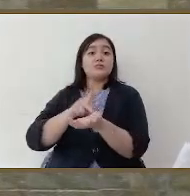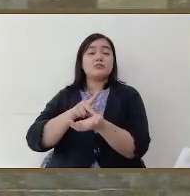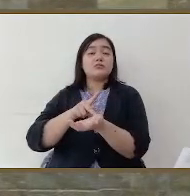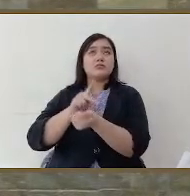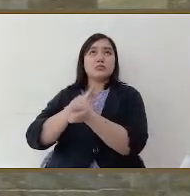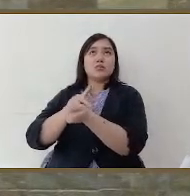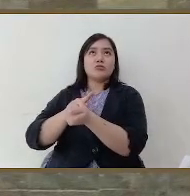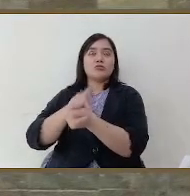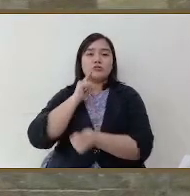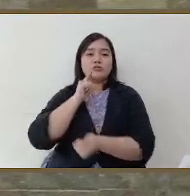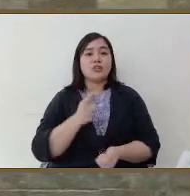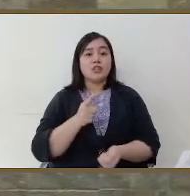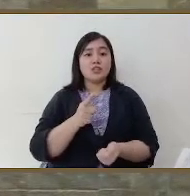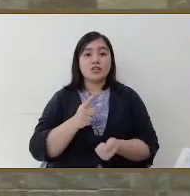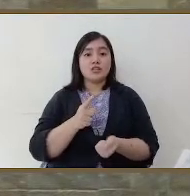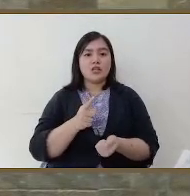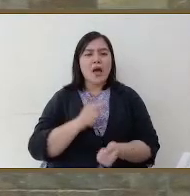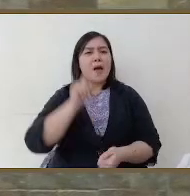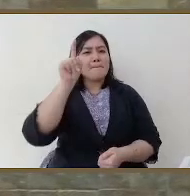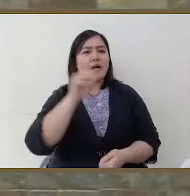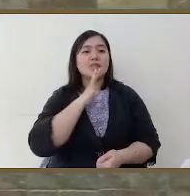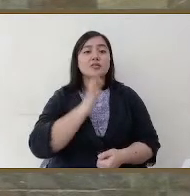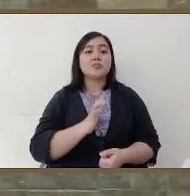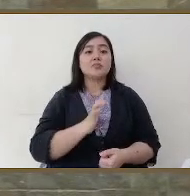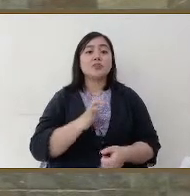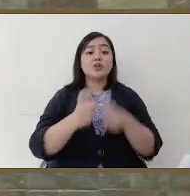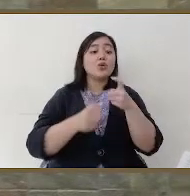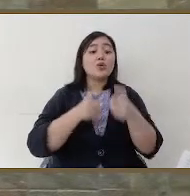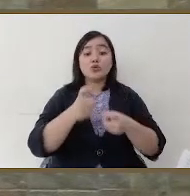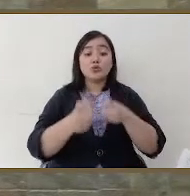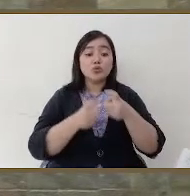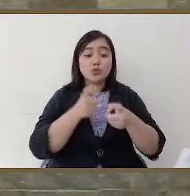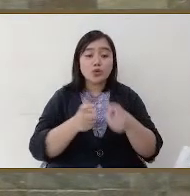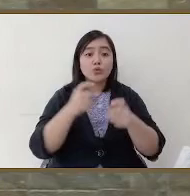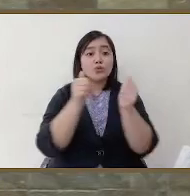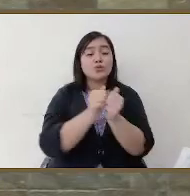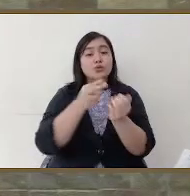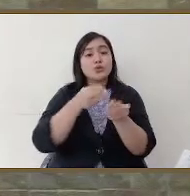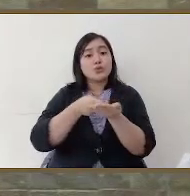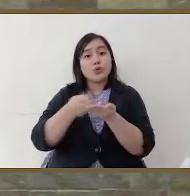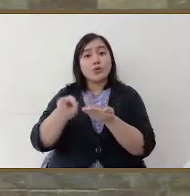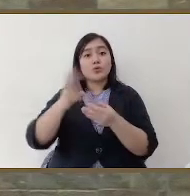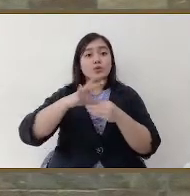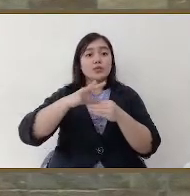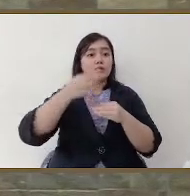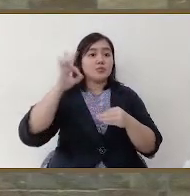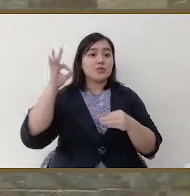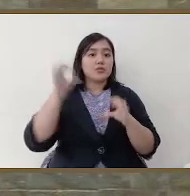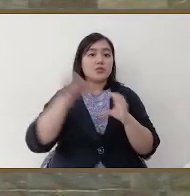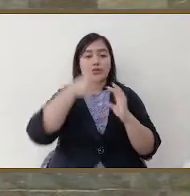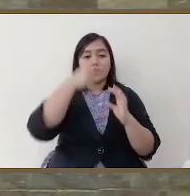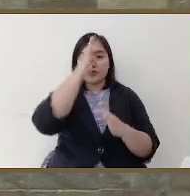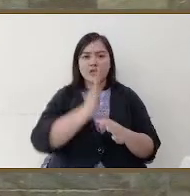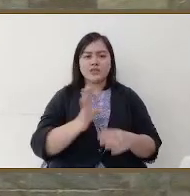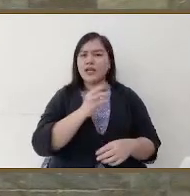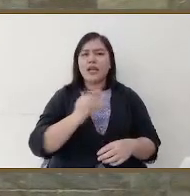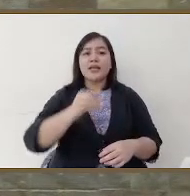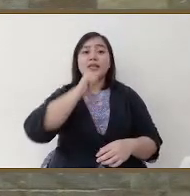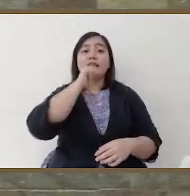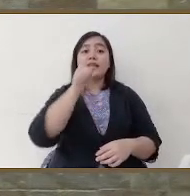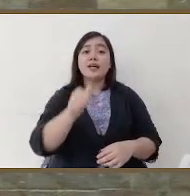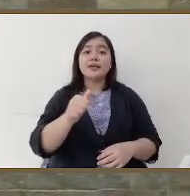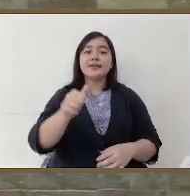We must be what? Filled with the Spirit of God, with the Holy Spirit. Be not drunk with wine wherein it